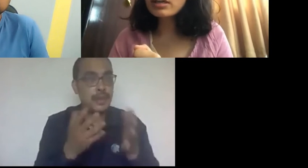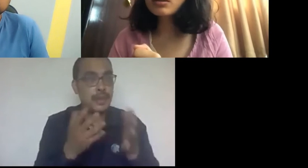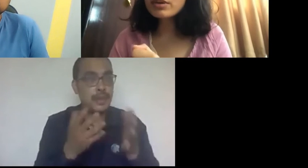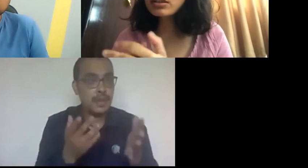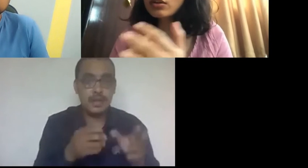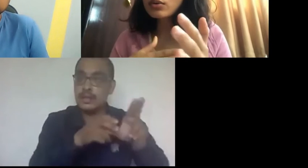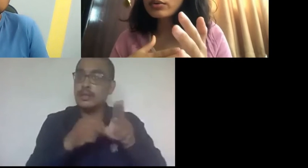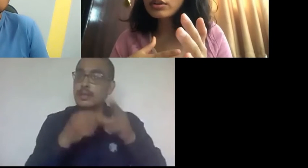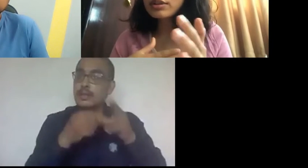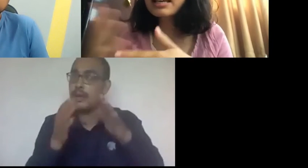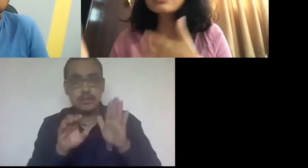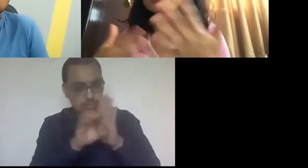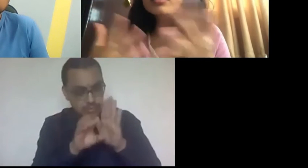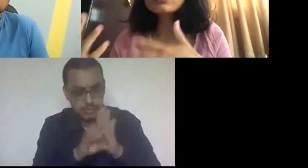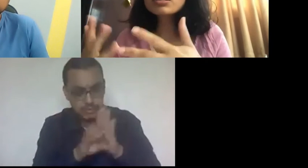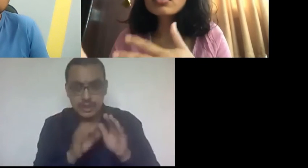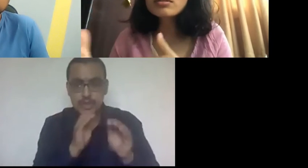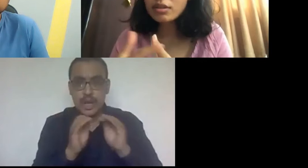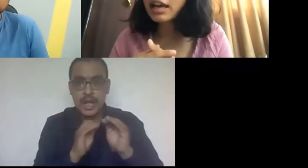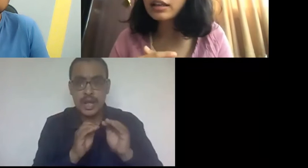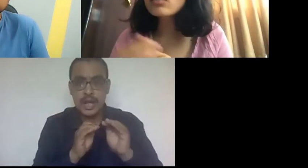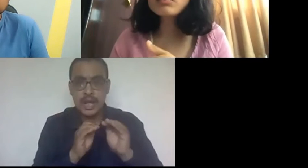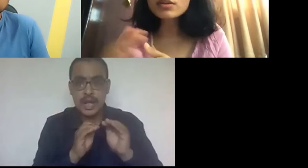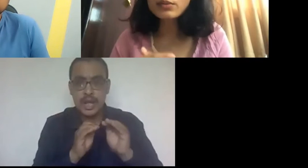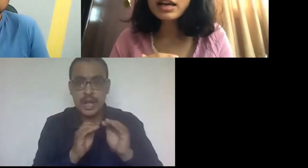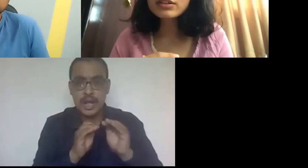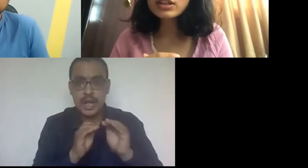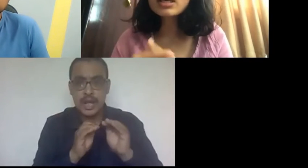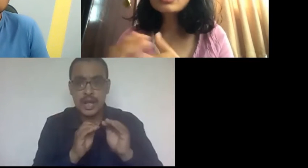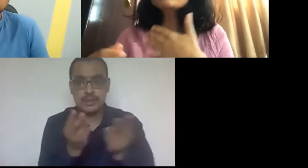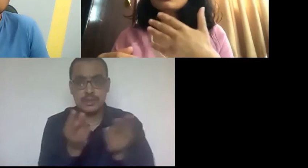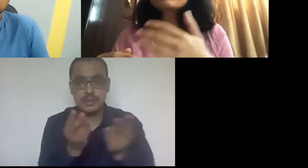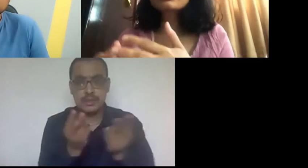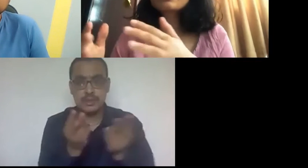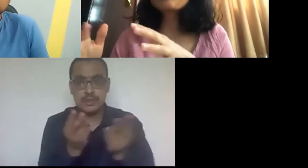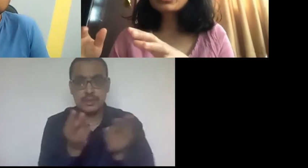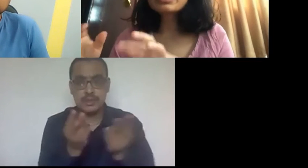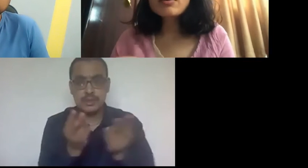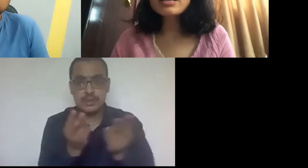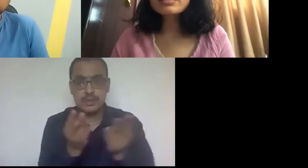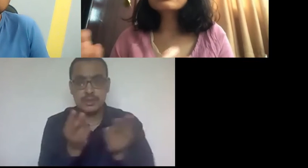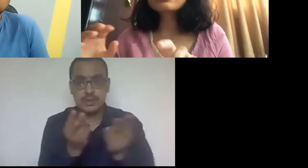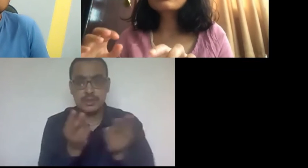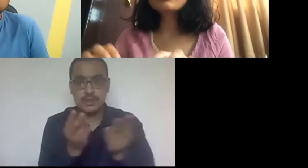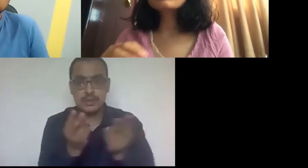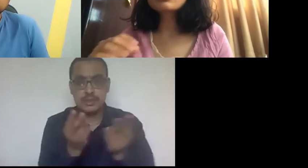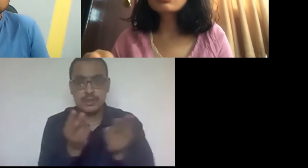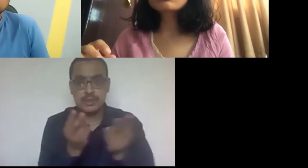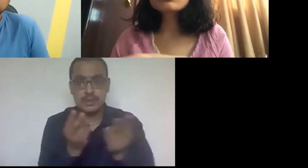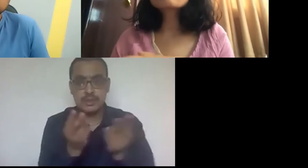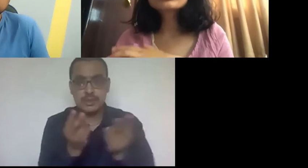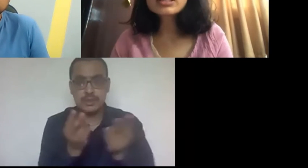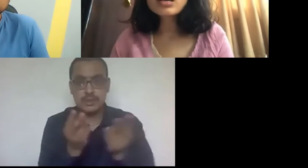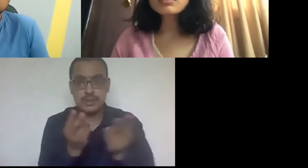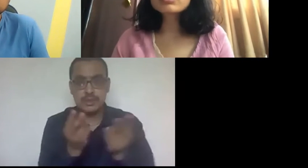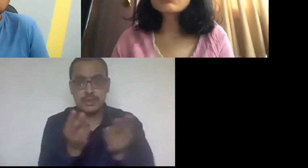कमेन्ट्सहरू एकदमै त्यो यो चाहिँ कास्ट डिस्क्रिमिनेसन जस्तो खालि कमेन्ट्सहरू पनि आएको थियो कि, अब जस्तै नेवारलाई चाहिँ एकदमै